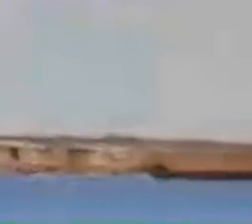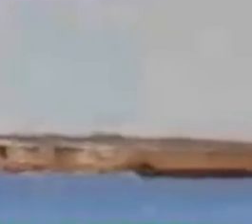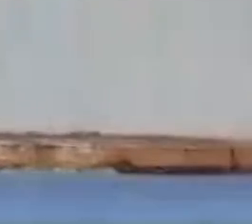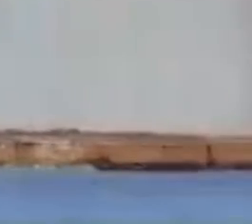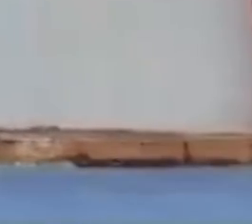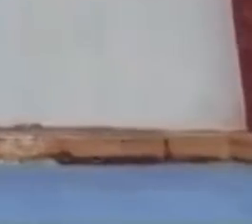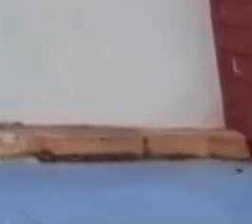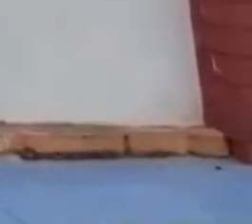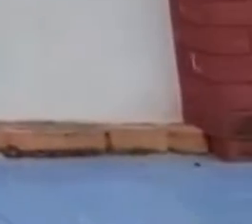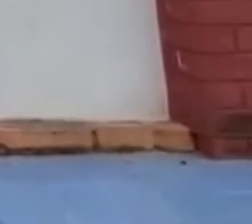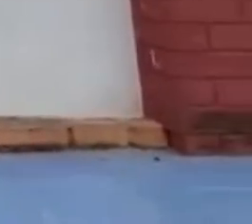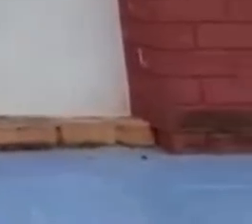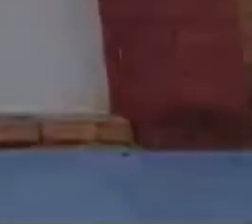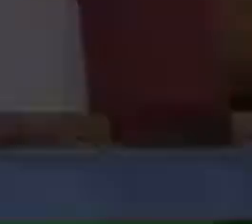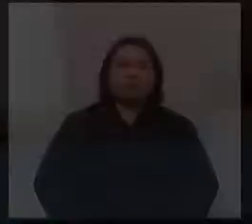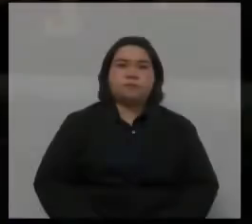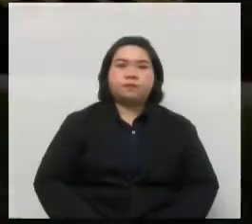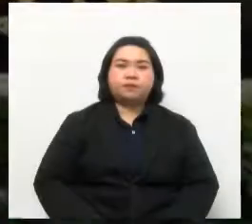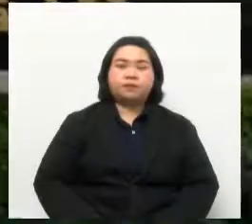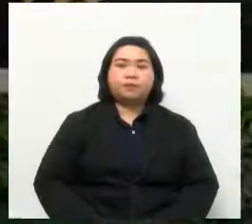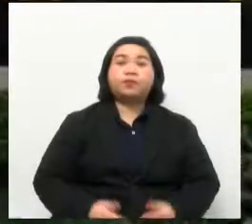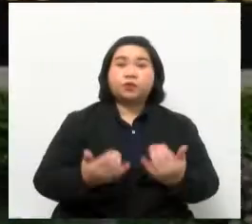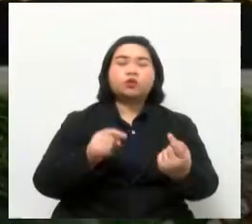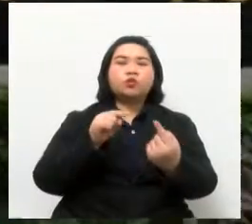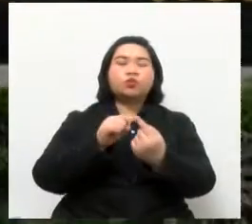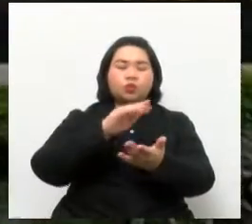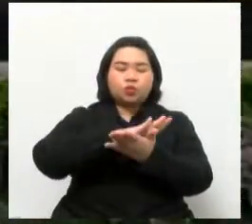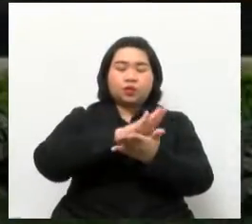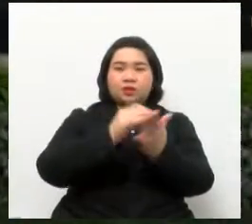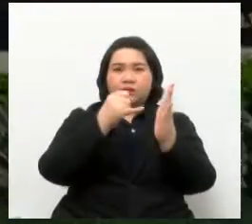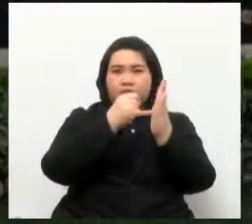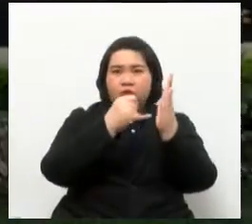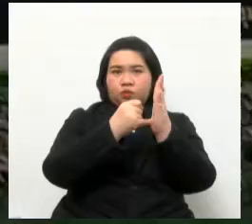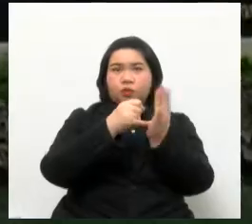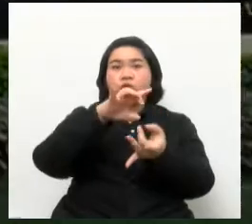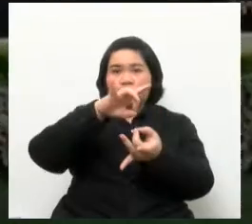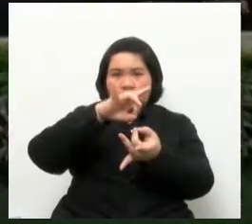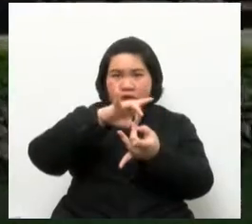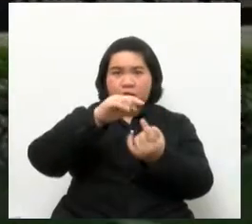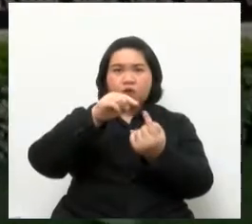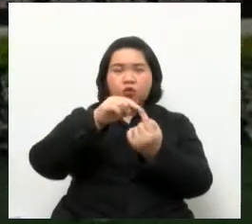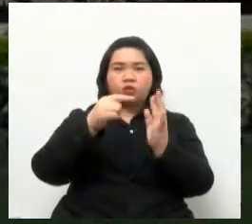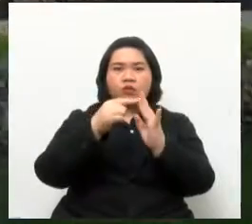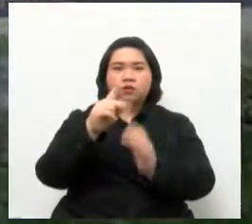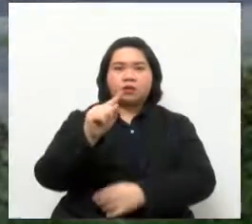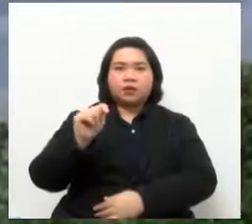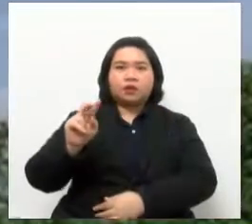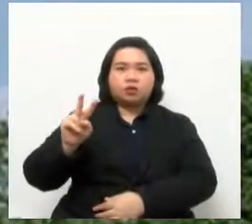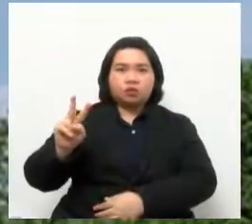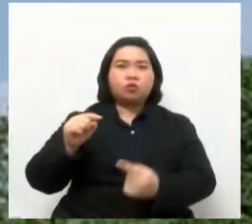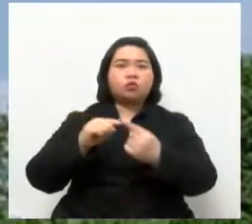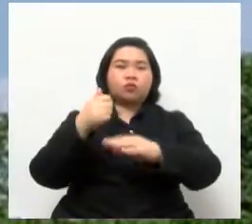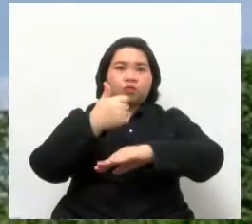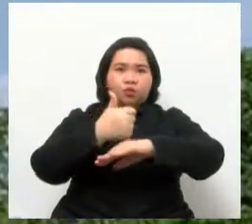บ้านโซกเปื่อยสังกัดสำนักงานเขตพื้นที่การศึกษาประถมศึกษาสุโขทัยเขต2บริหารงานโดย